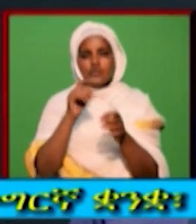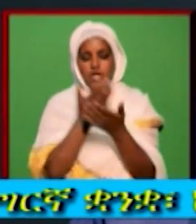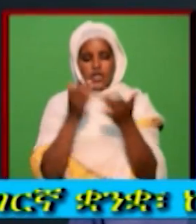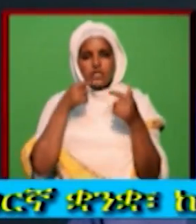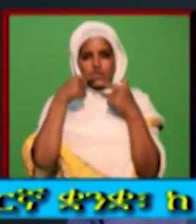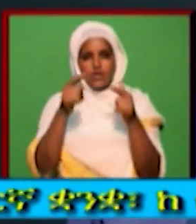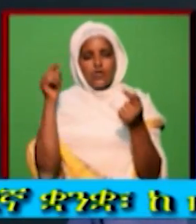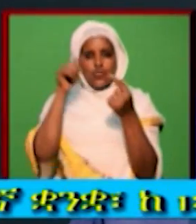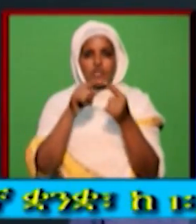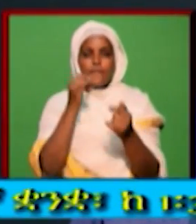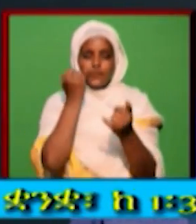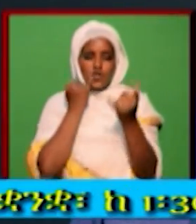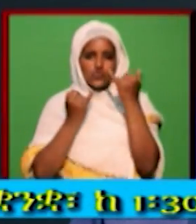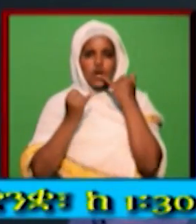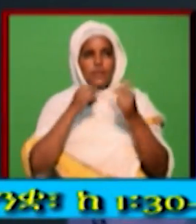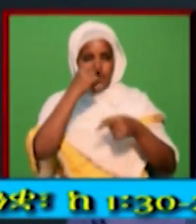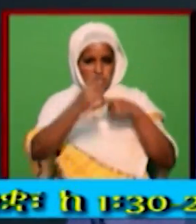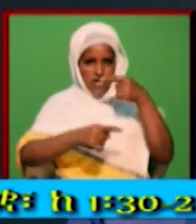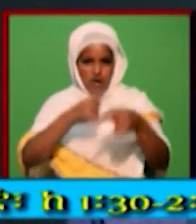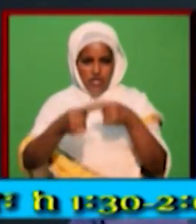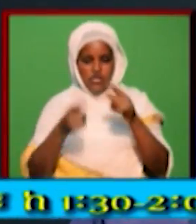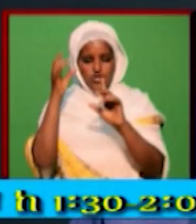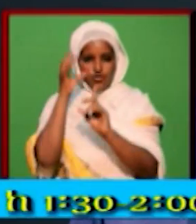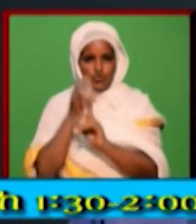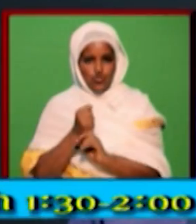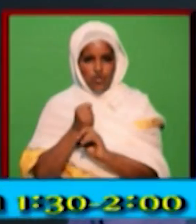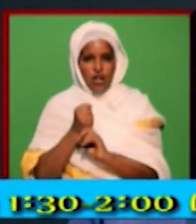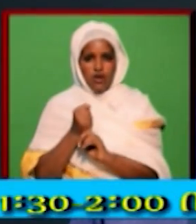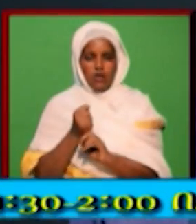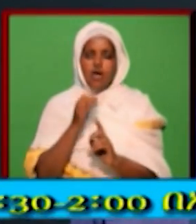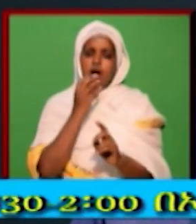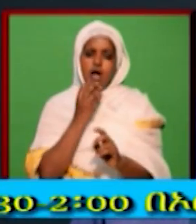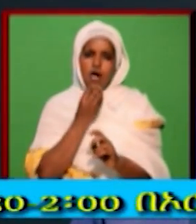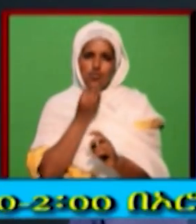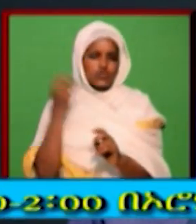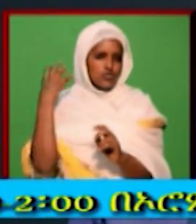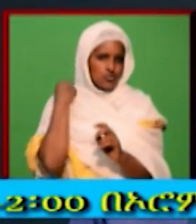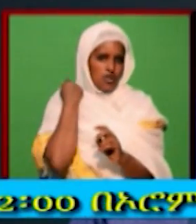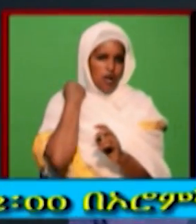ኢየሩሳሌም ወደ ኢየሩሳሌም እንወጣለን ይዙኛል አይሁድ ይዙኛል